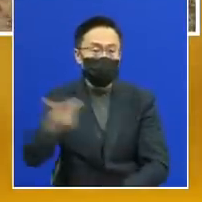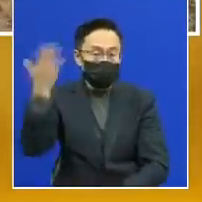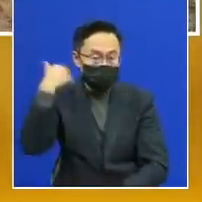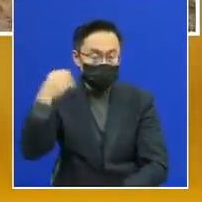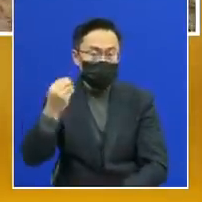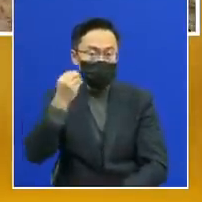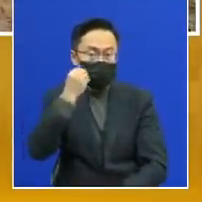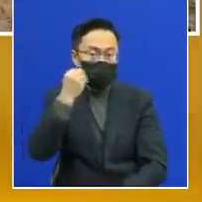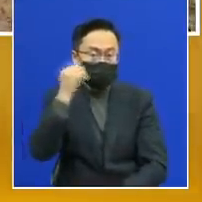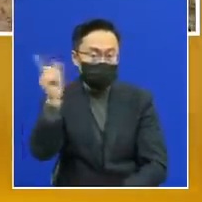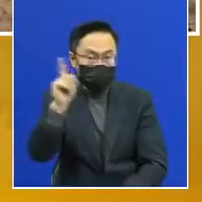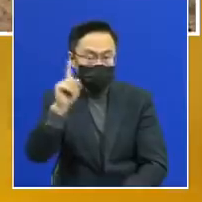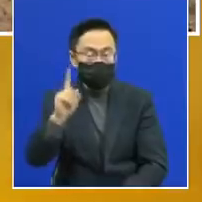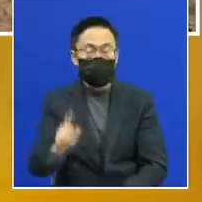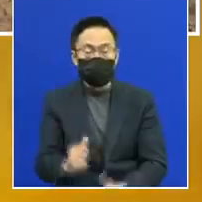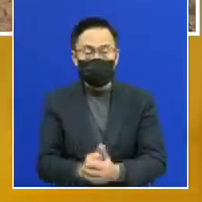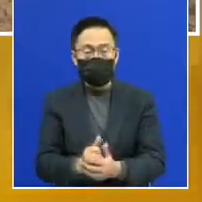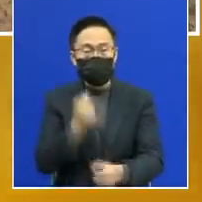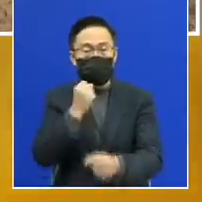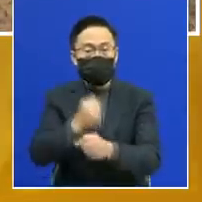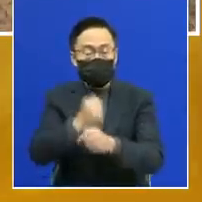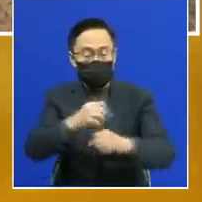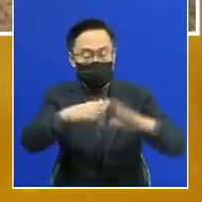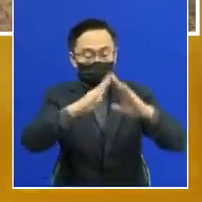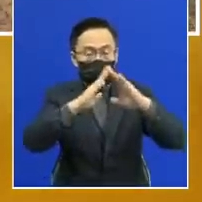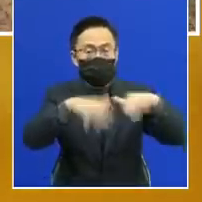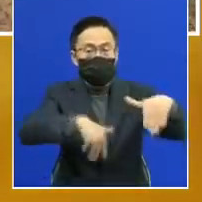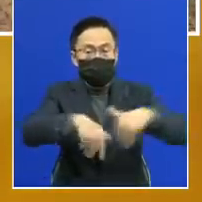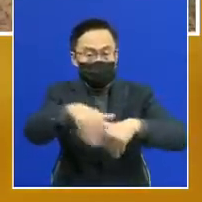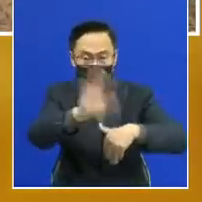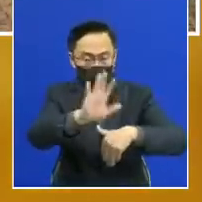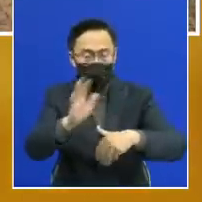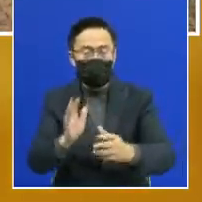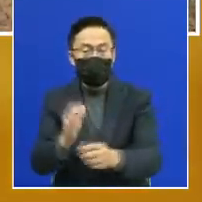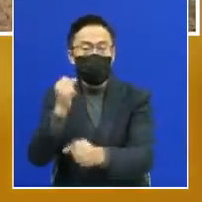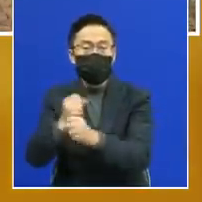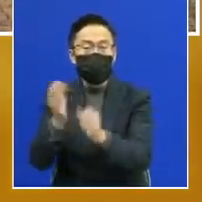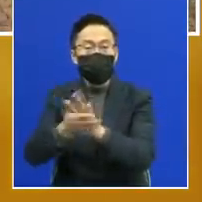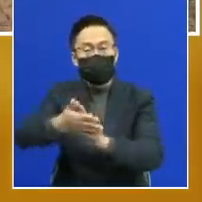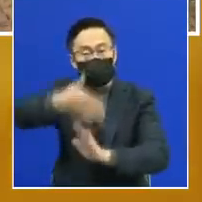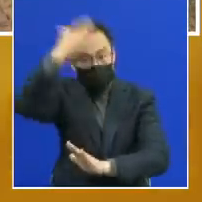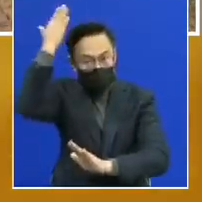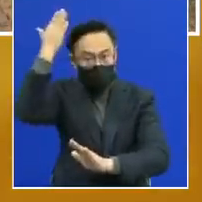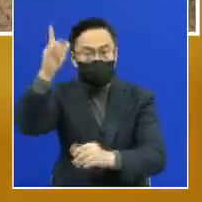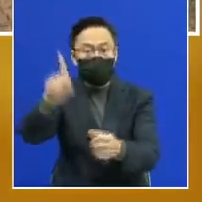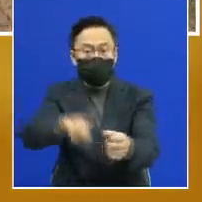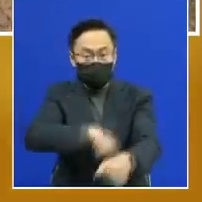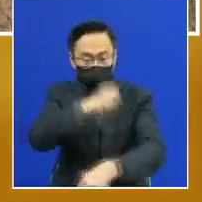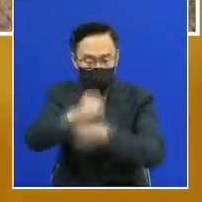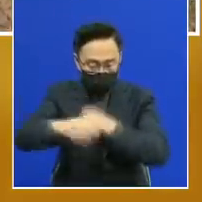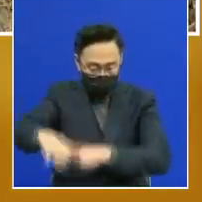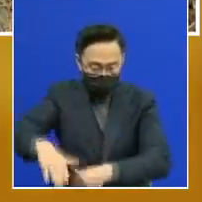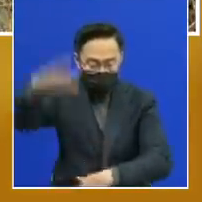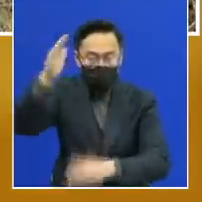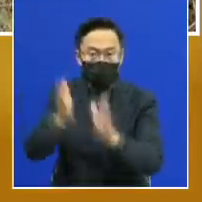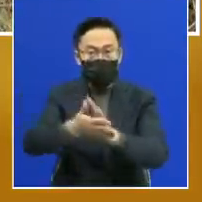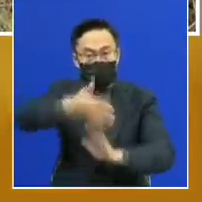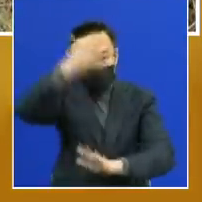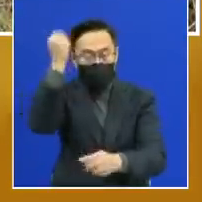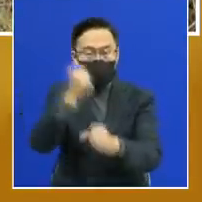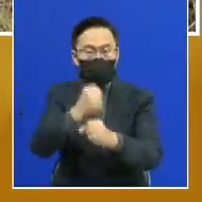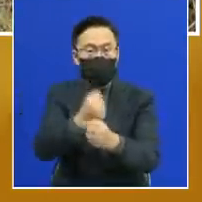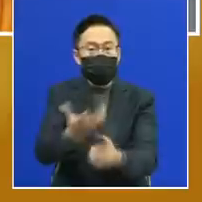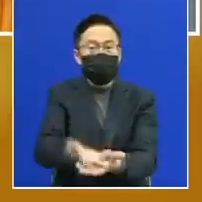ที่เพราะก่อนหน้านี้ไปบวชแล้วก็มีเงินมีทองแล้วไปทำธุรกิจอย่างที่เราเห็นอยู่ทุกวันเนี้ยเนี่ยอย่างเงี้ยนะแ